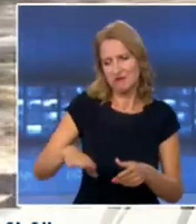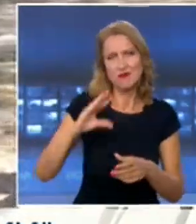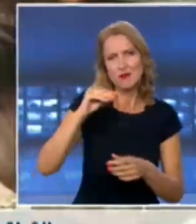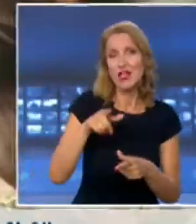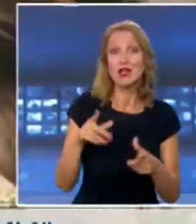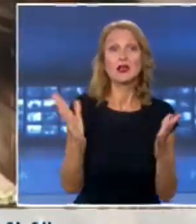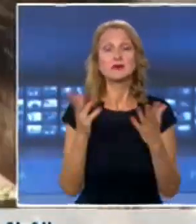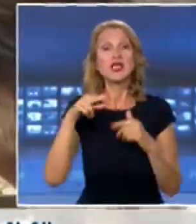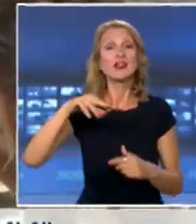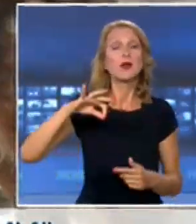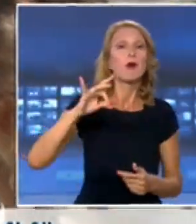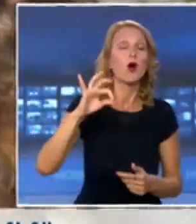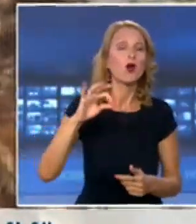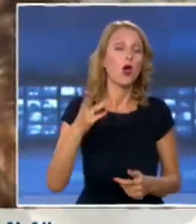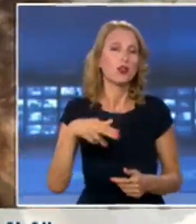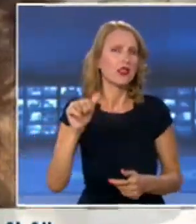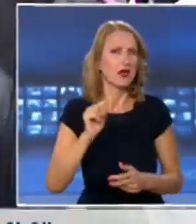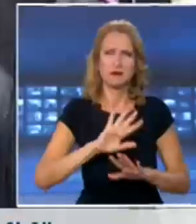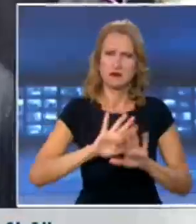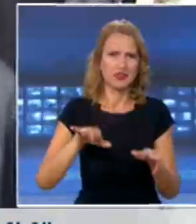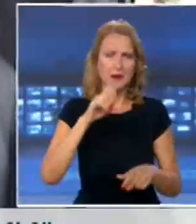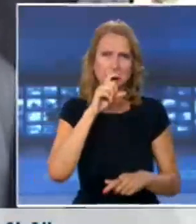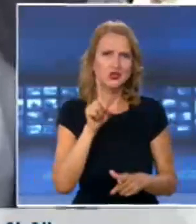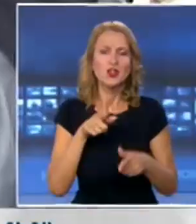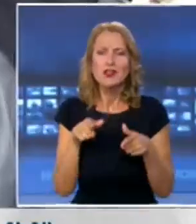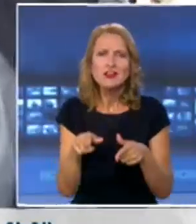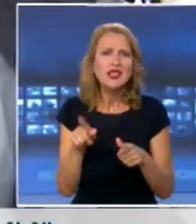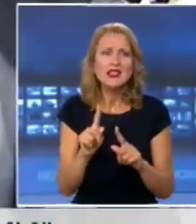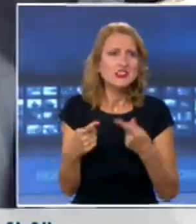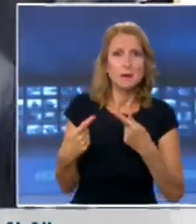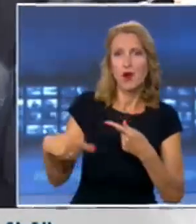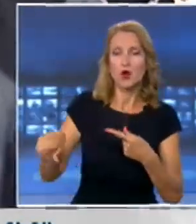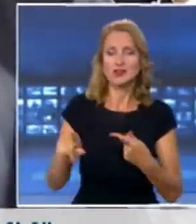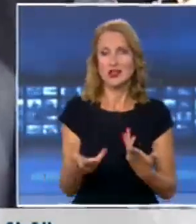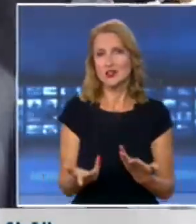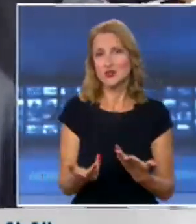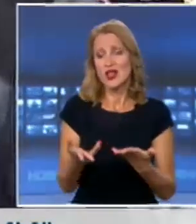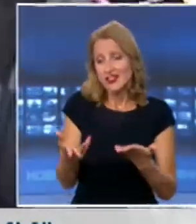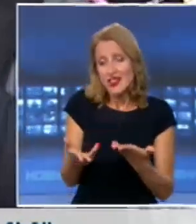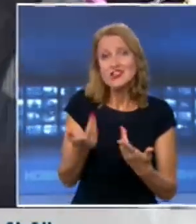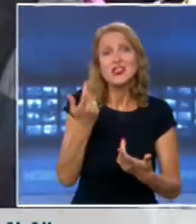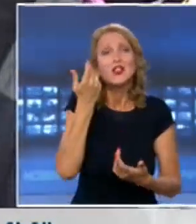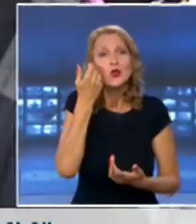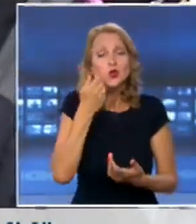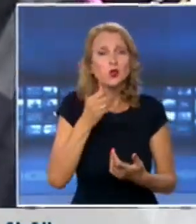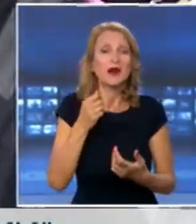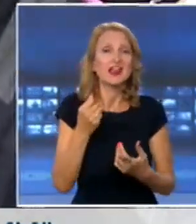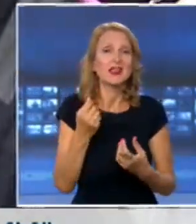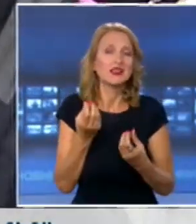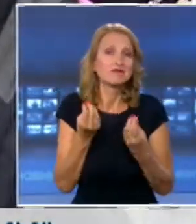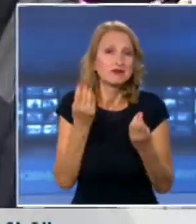не е породист, нито пък има родословно дърво. С нищо не са по-различни. Просто те са сини добри същества в повечето